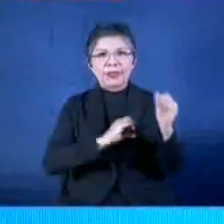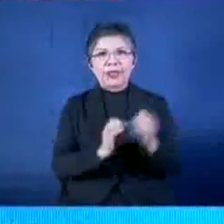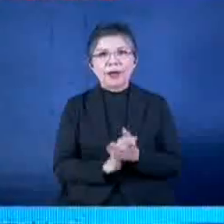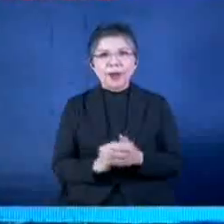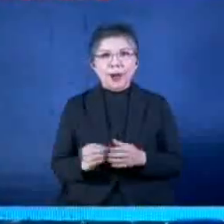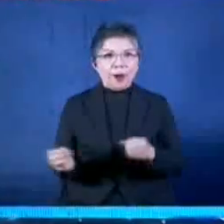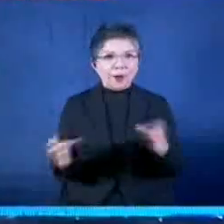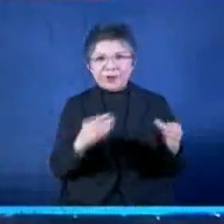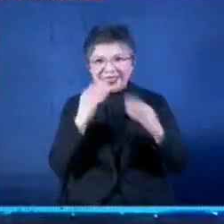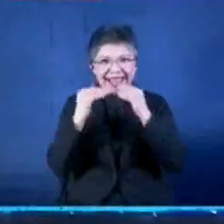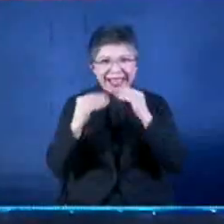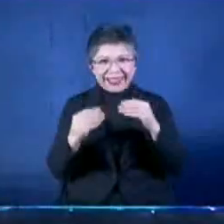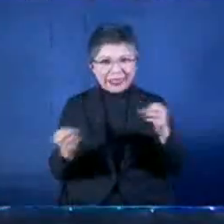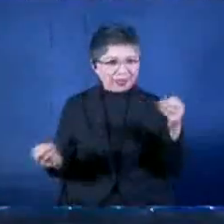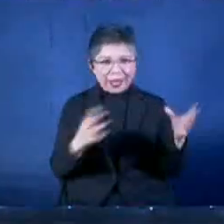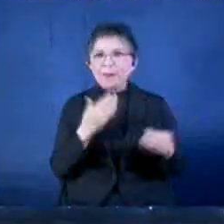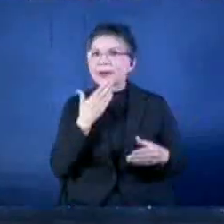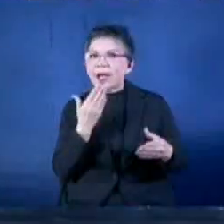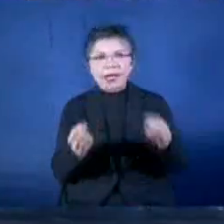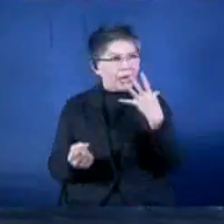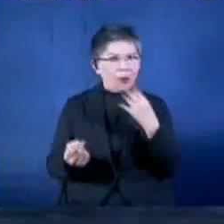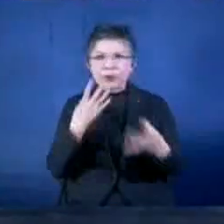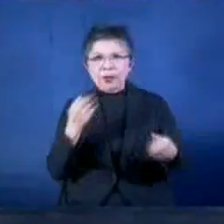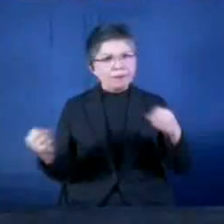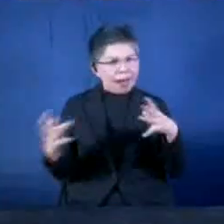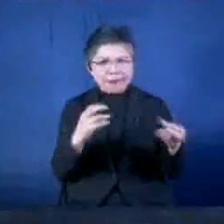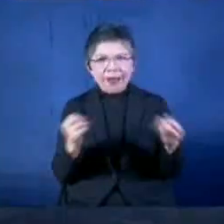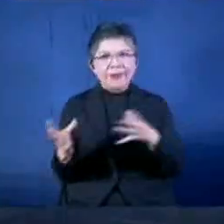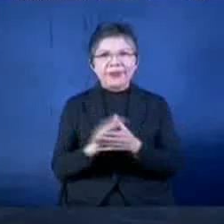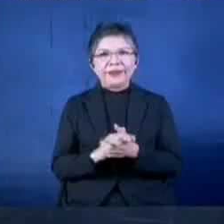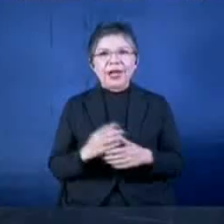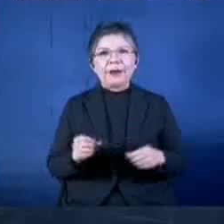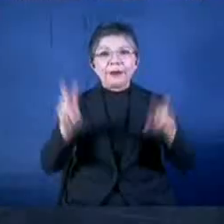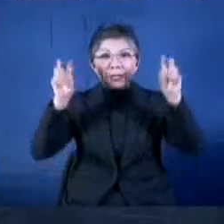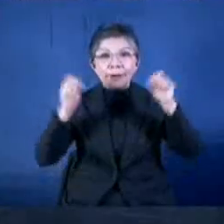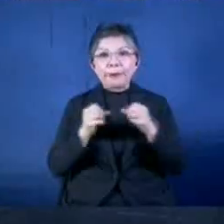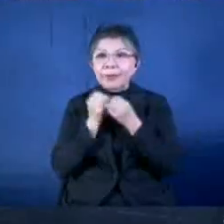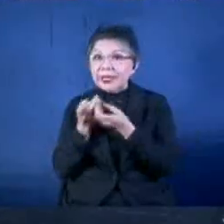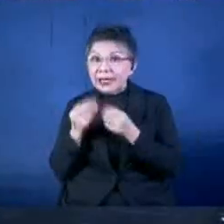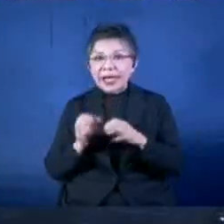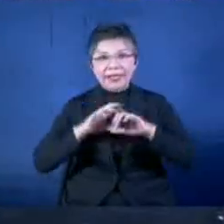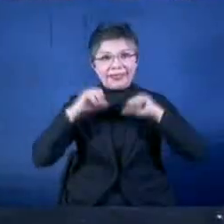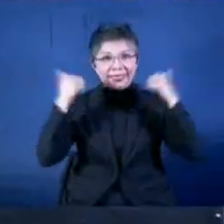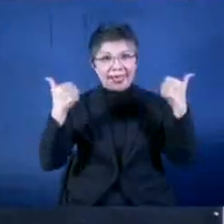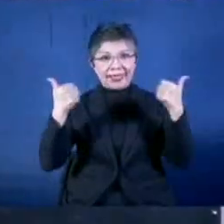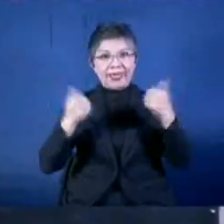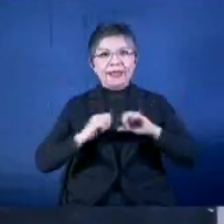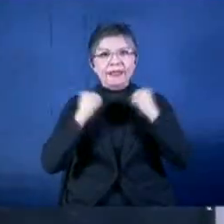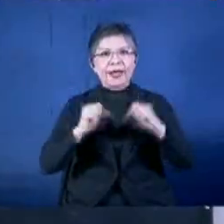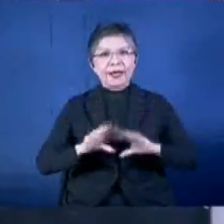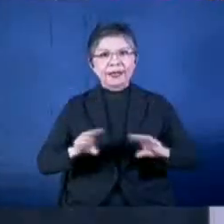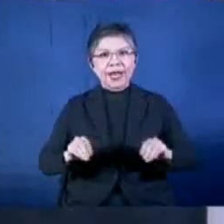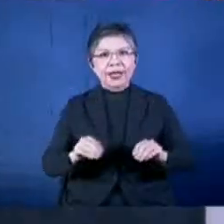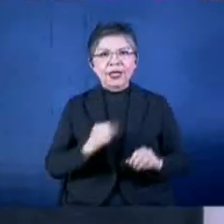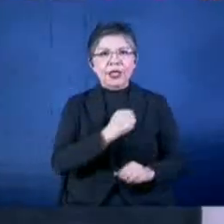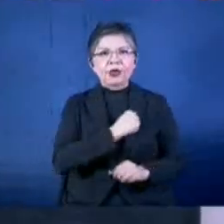presiden berbicara, saling bertanya, adu argumentasi dalam tema pendidikan, kesehatan, ketenaga